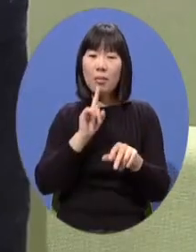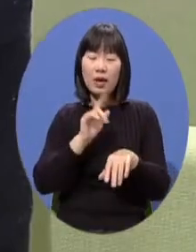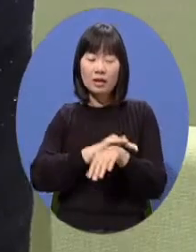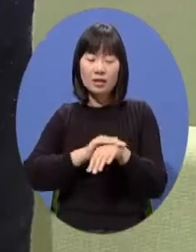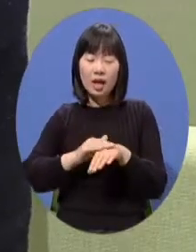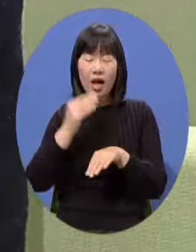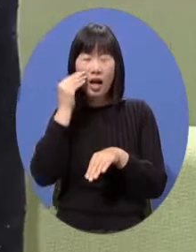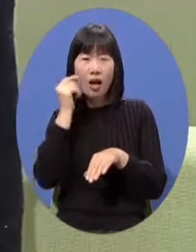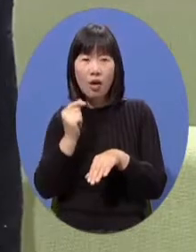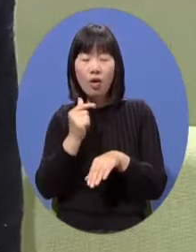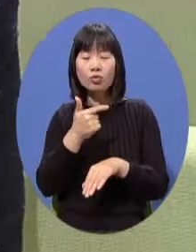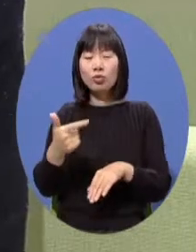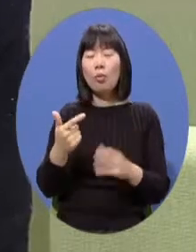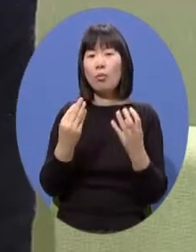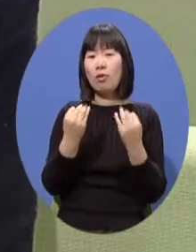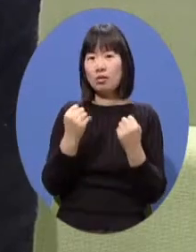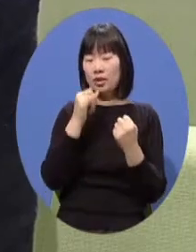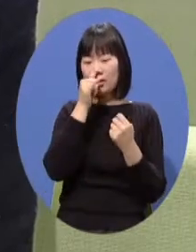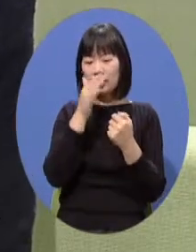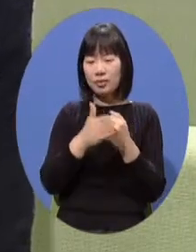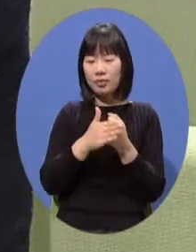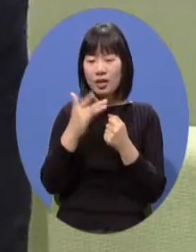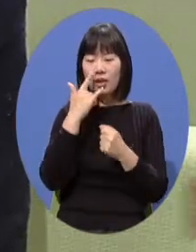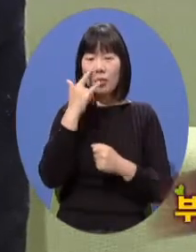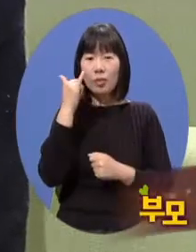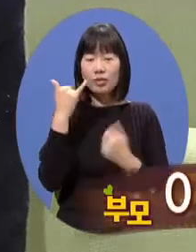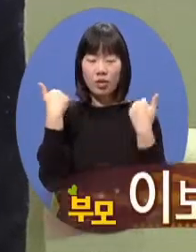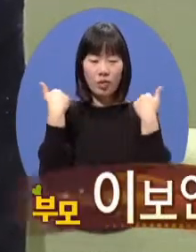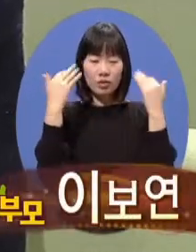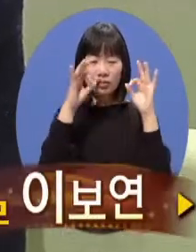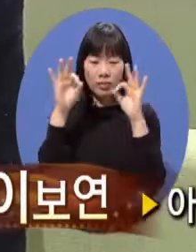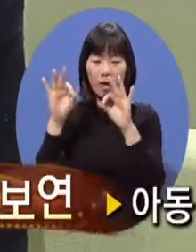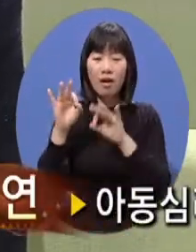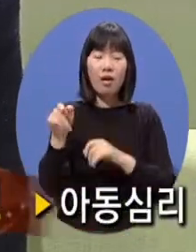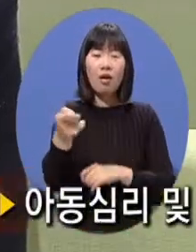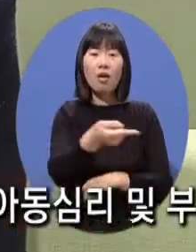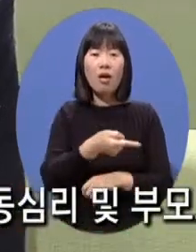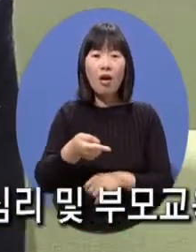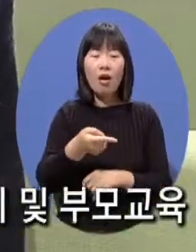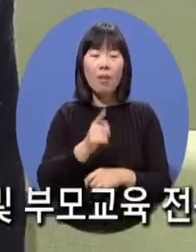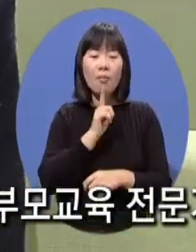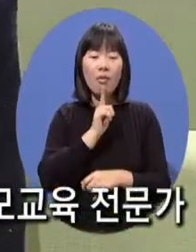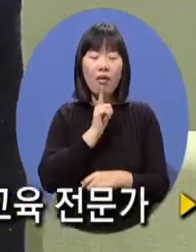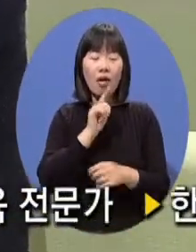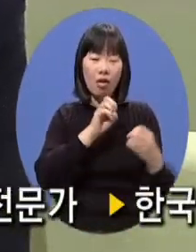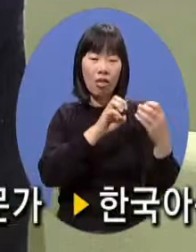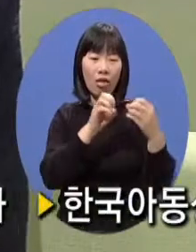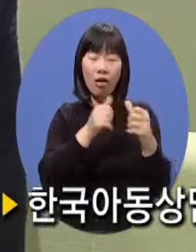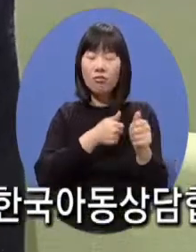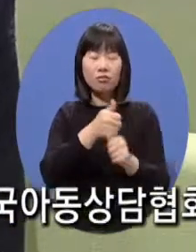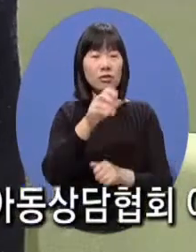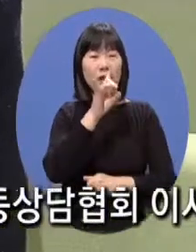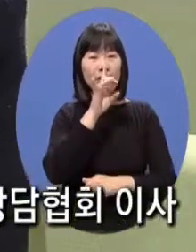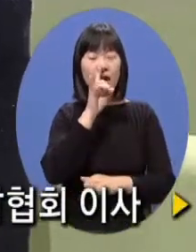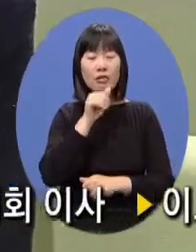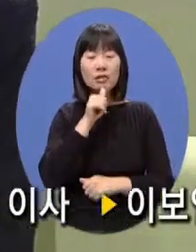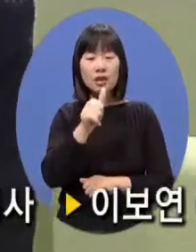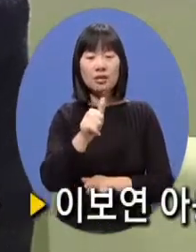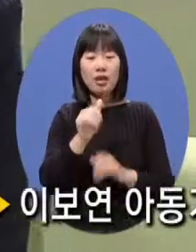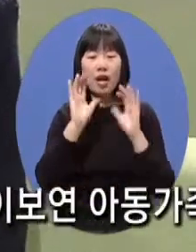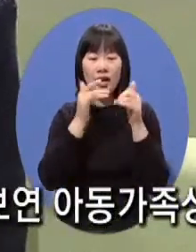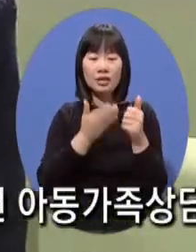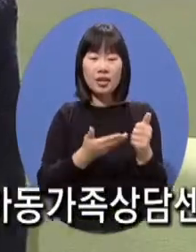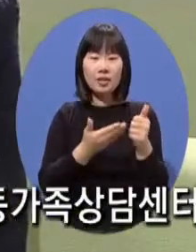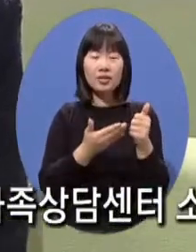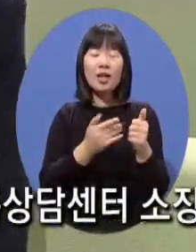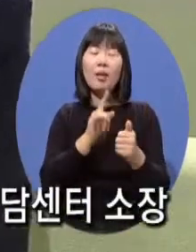잘하는 아이들은 너무 많아요. 그래서 예. 이제 부모님이나 어른들이 쟤랑 말로 해서는 뭐 이길 수가 없어. 막 5살짜리한테도 심지어